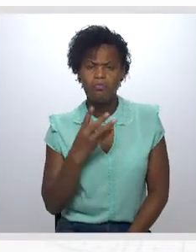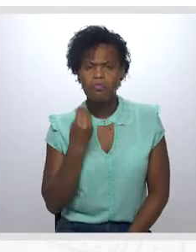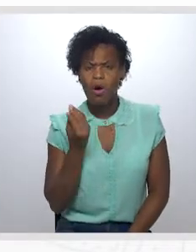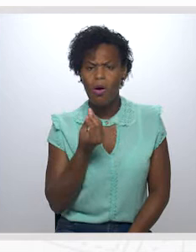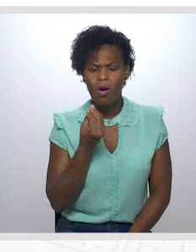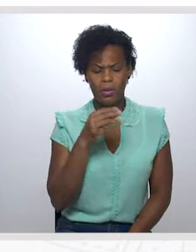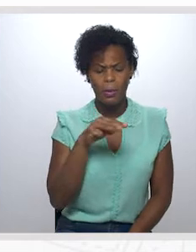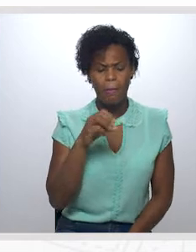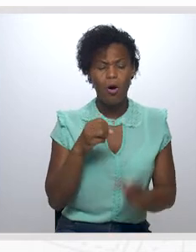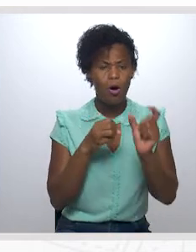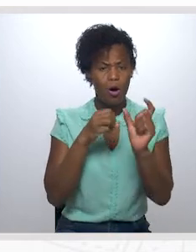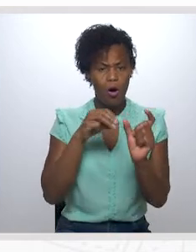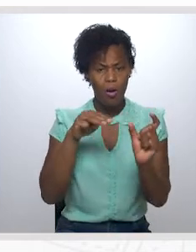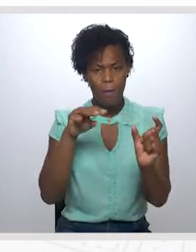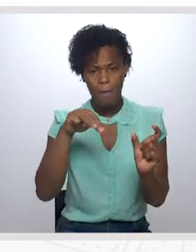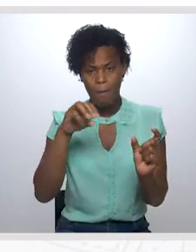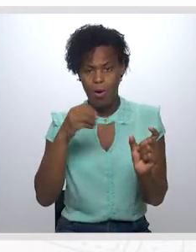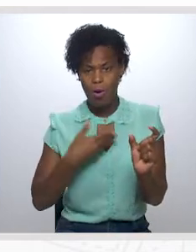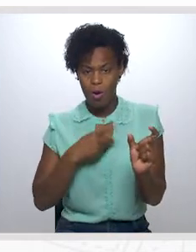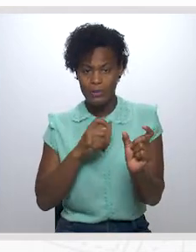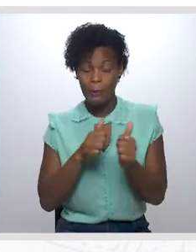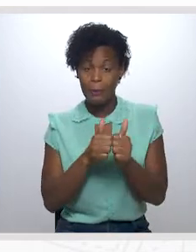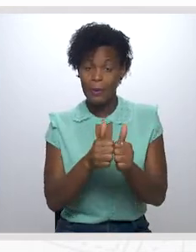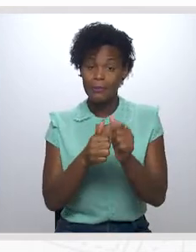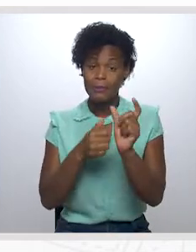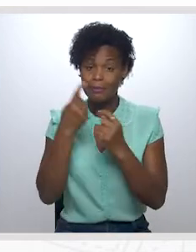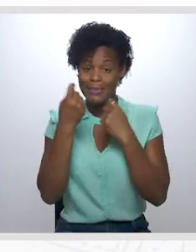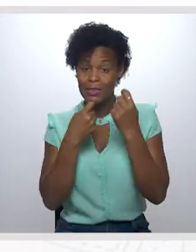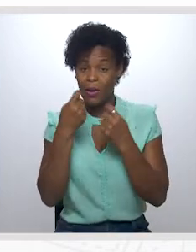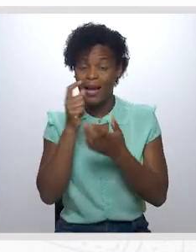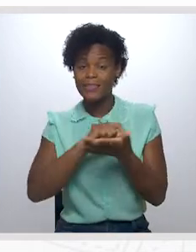accompagne les expressions de l'exercice 1A?